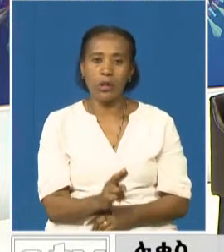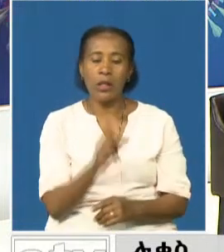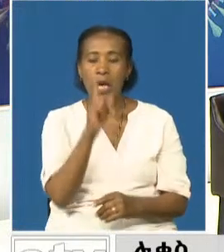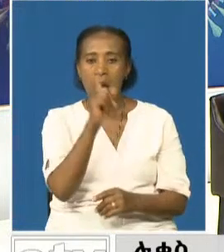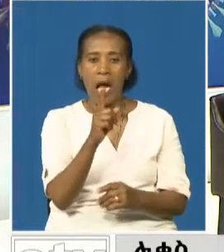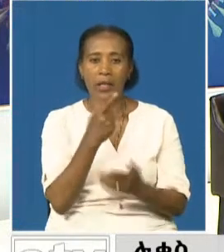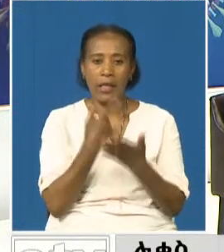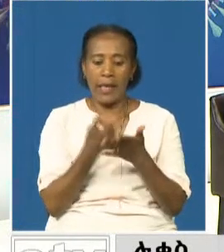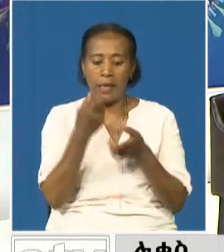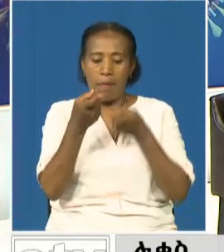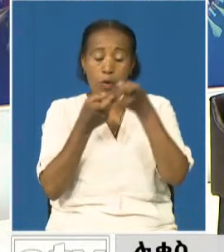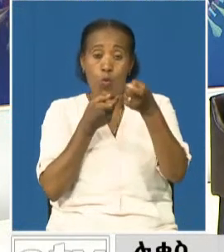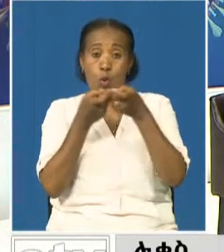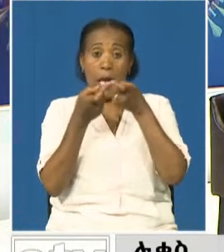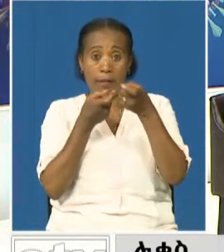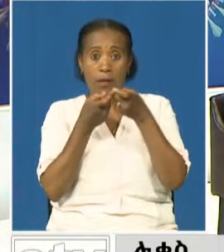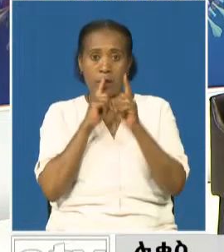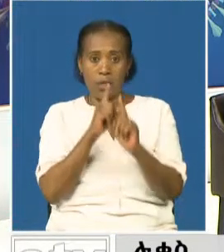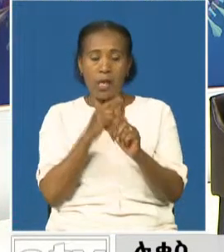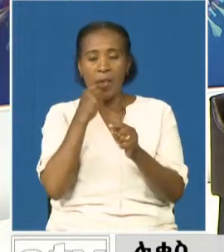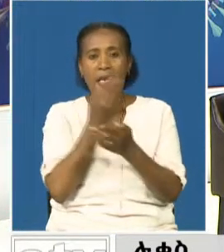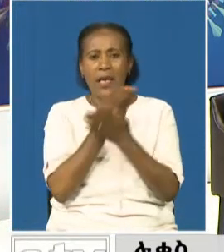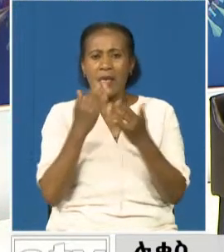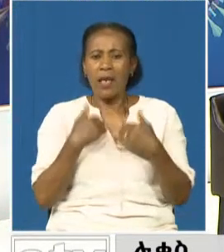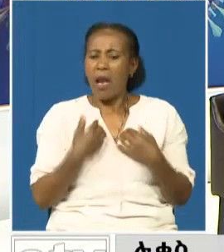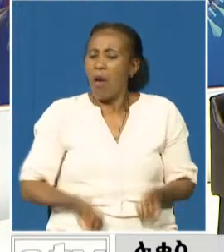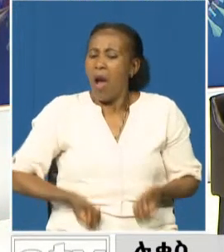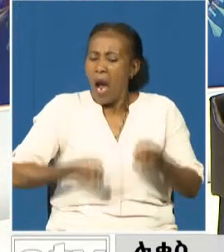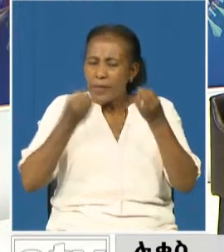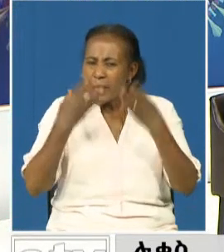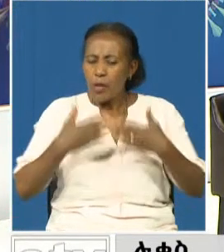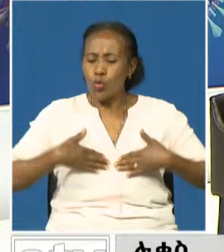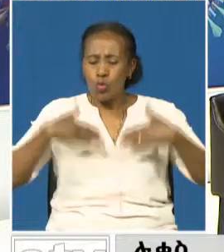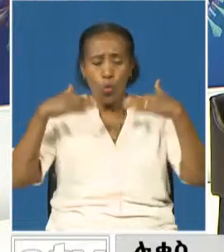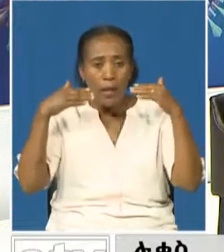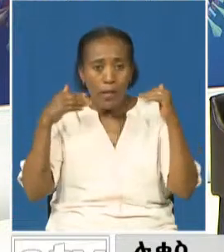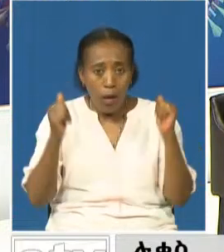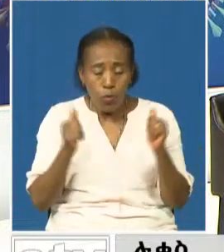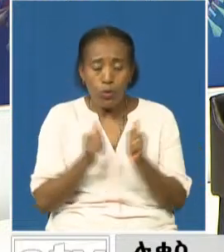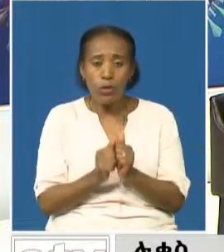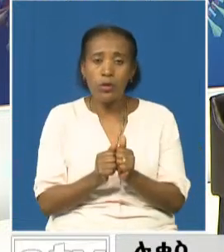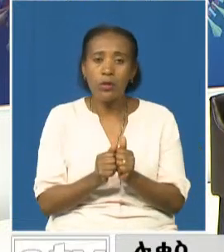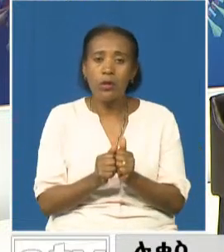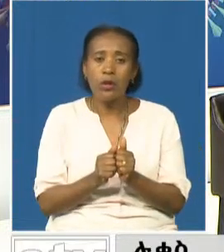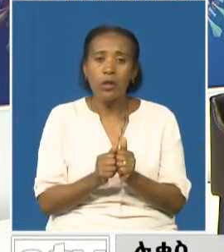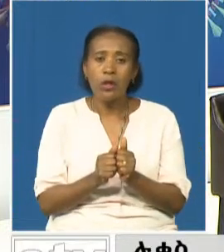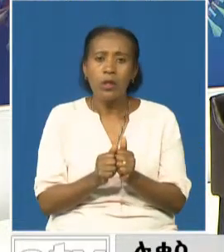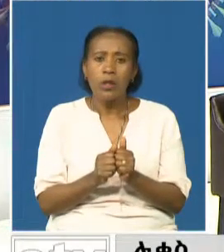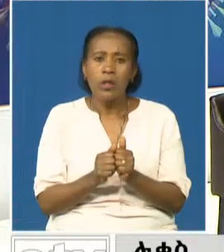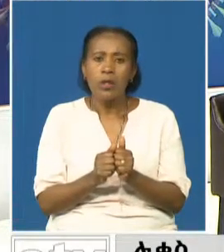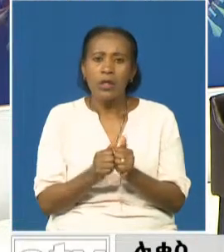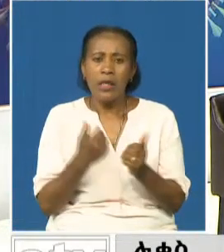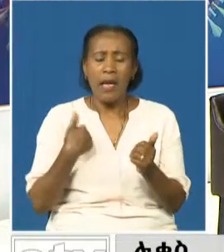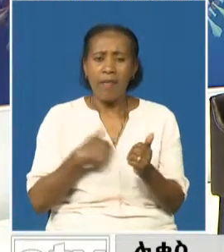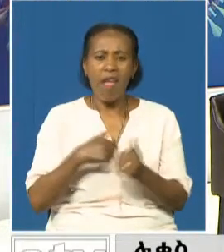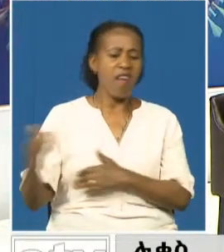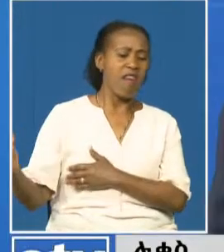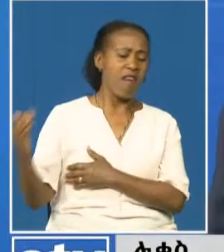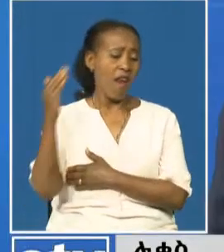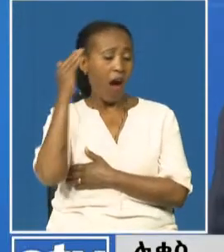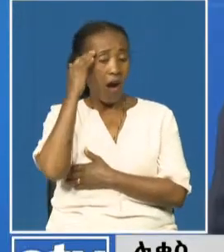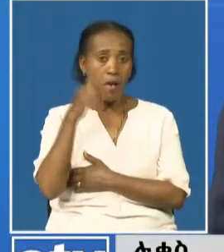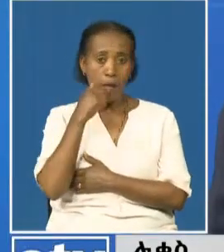እንደው ኮንትሮል ቢያደርግ ሱፐርቫይዝ ቢያደርግ የሚል ነገር አለ። አብዛኛዎቹ ወጣቶች ስለኛኛ እናቃለን